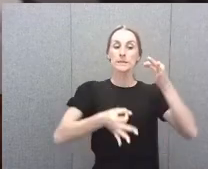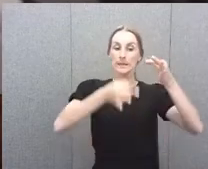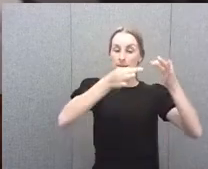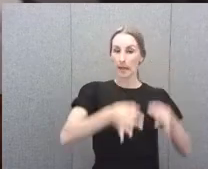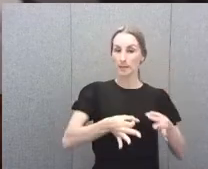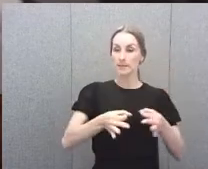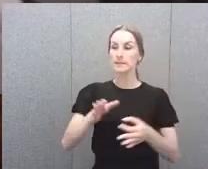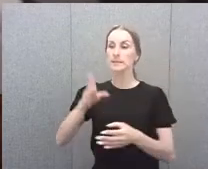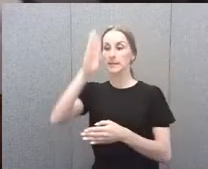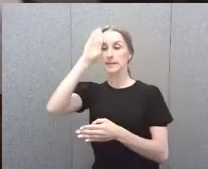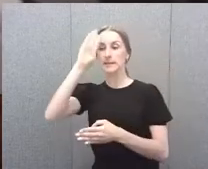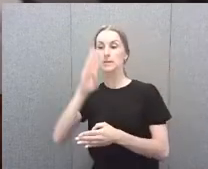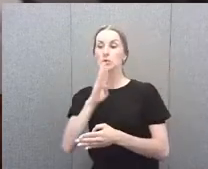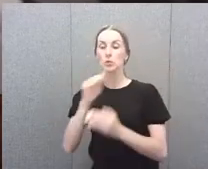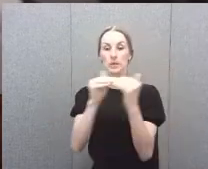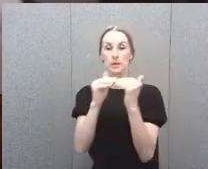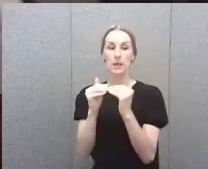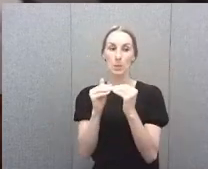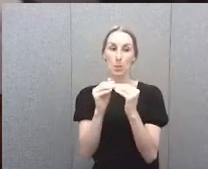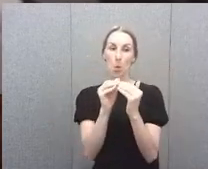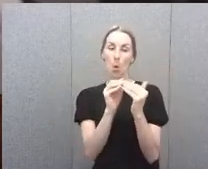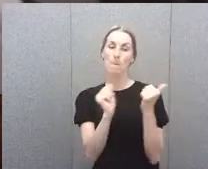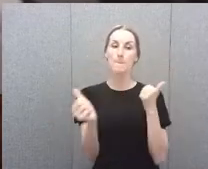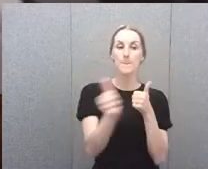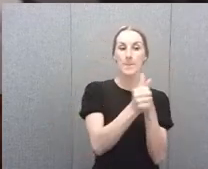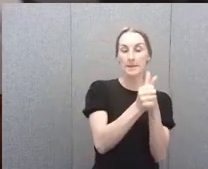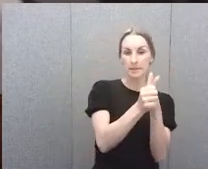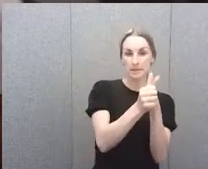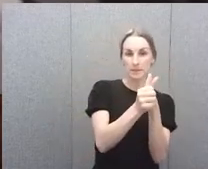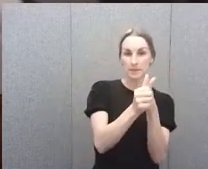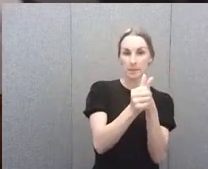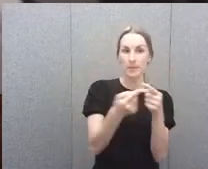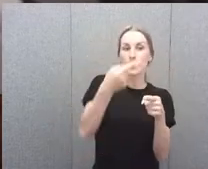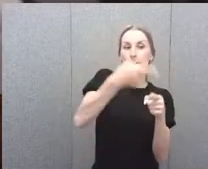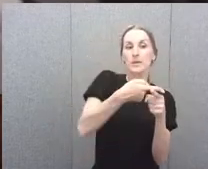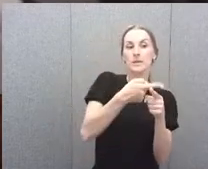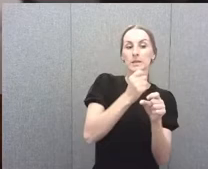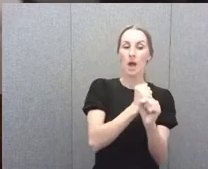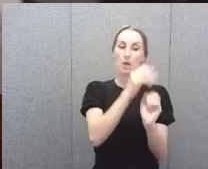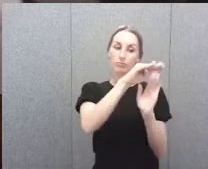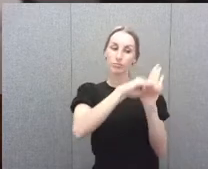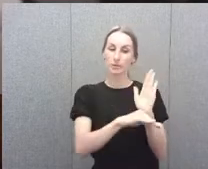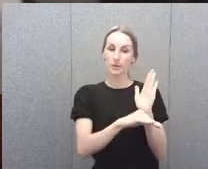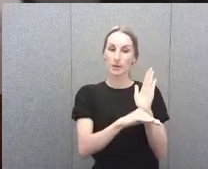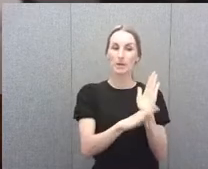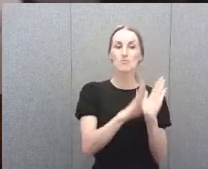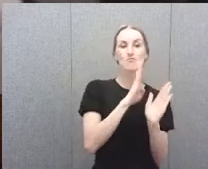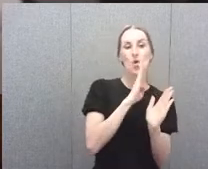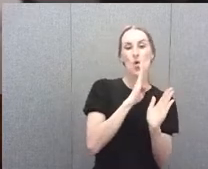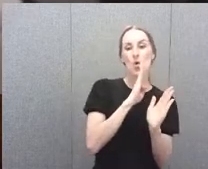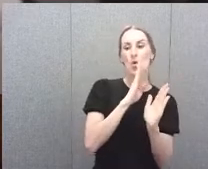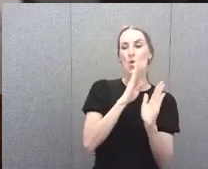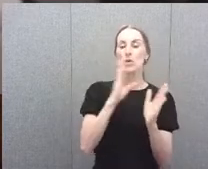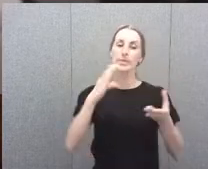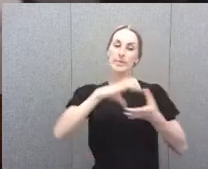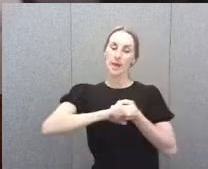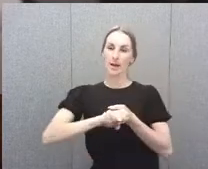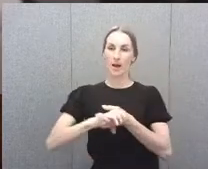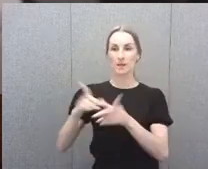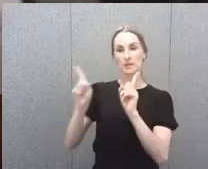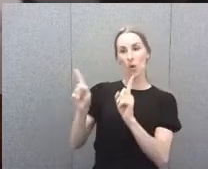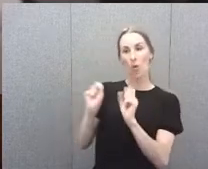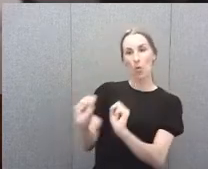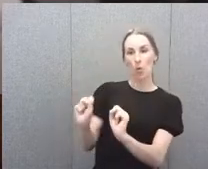равенство – долгосрочный приоритет Литвы. Поэтому принимаем участие во внедрении повестки «Женщины, мир и безопасность» на национальном